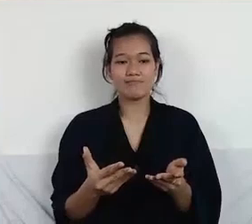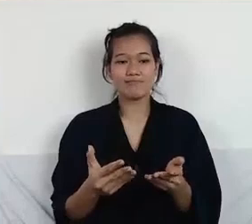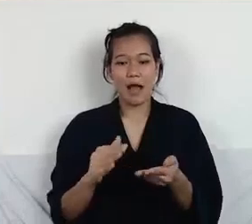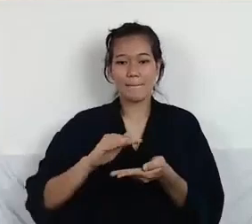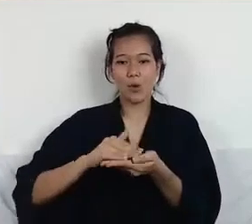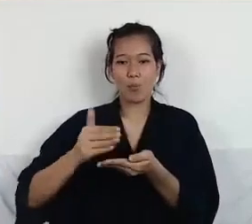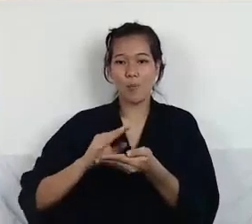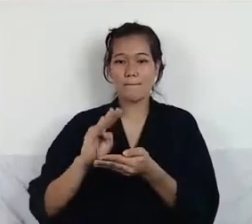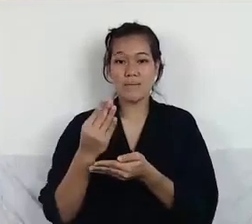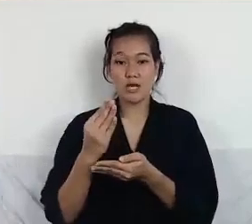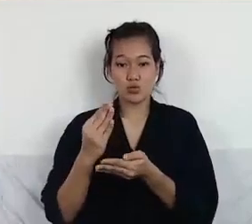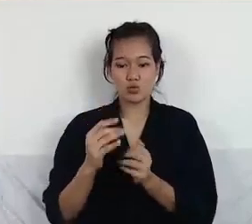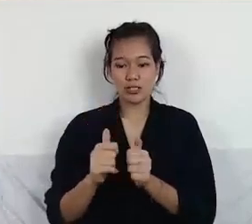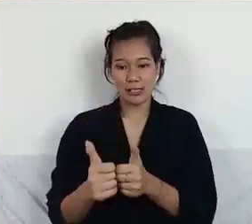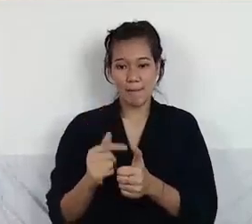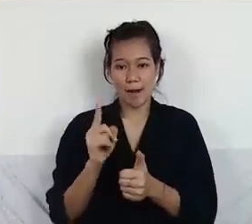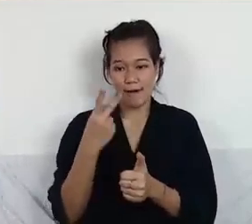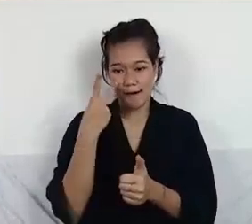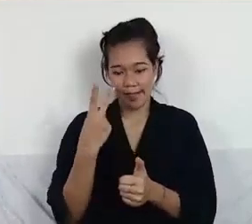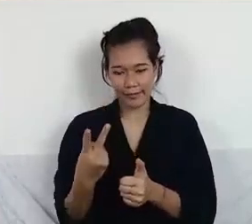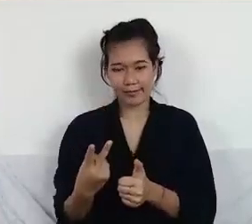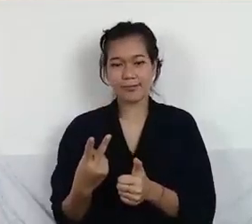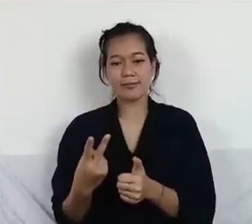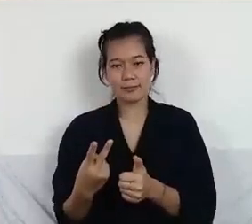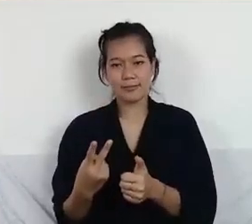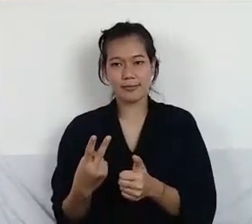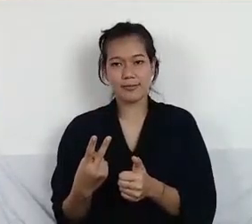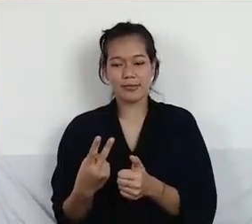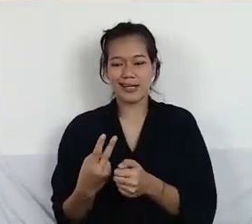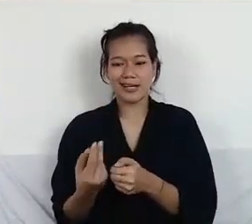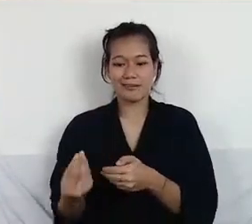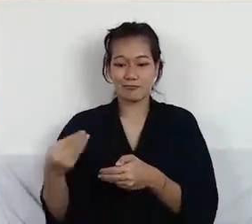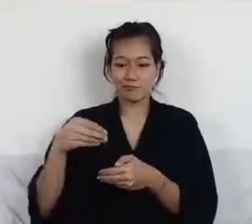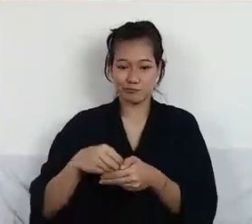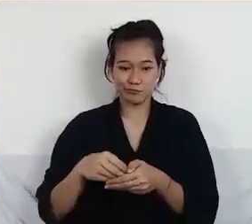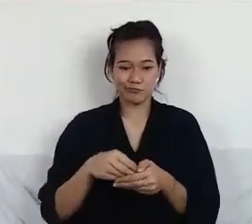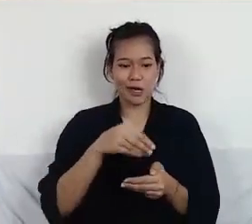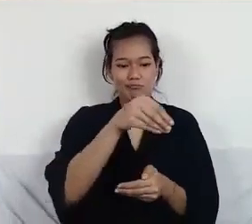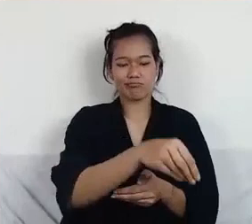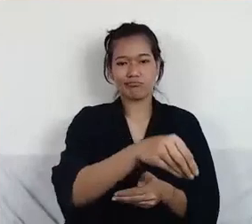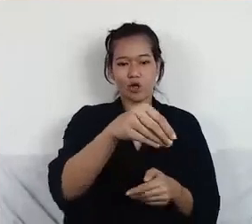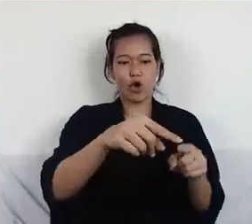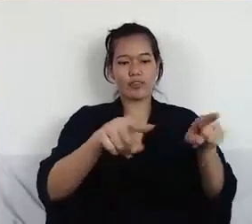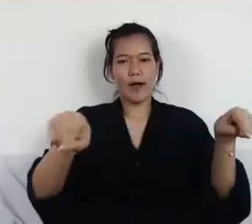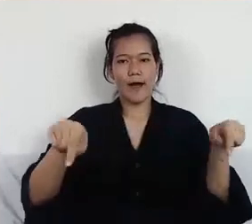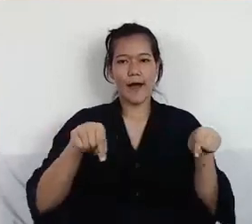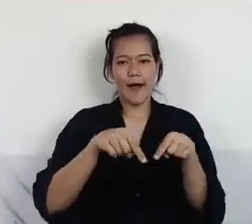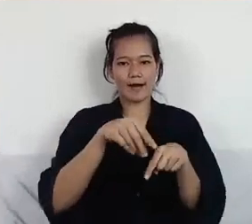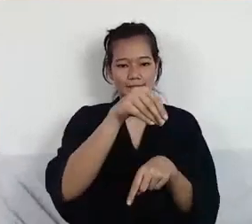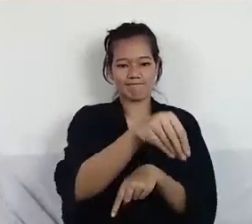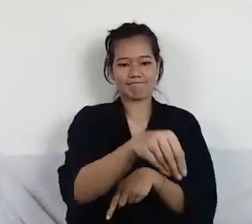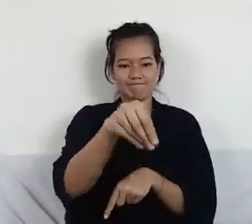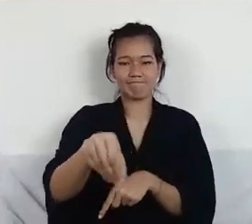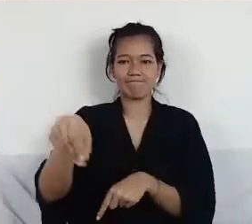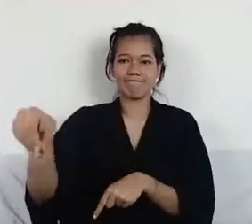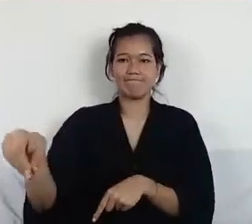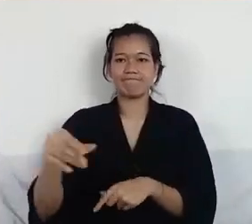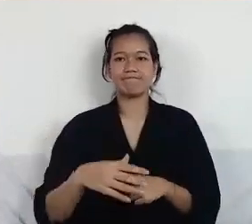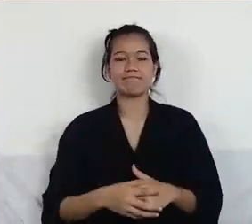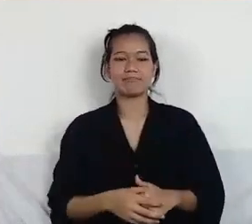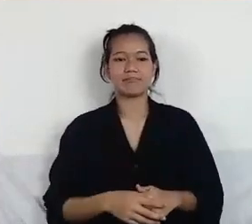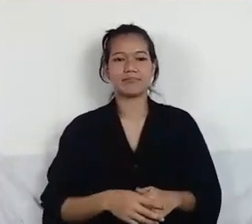menggunakan amplop yang telah disediakan dan memasukkan ke dalam kotak-kotak persembahan yang telah tersedia di